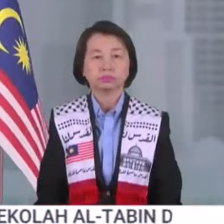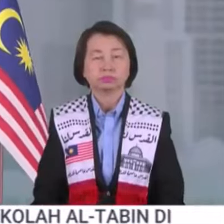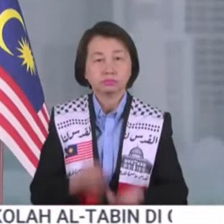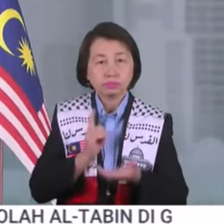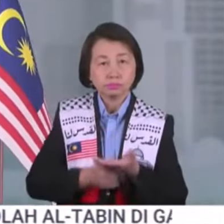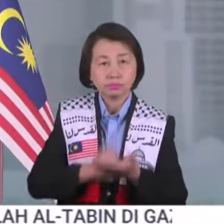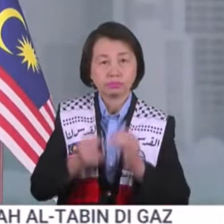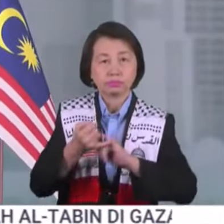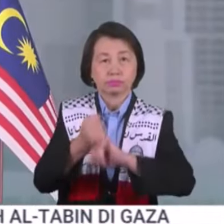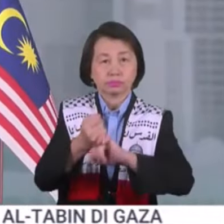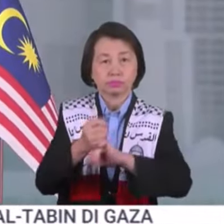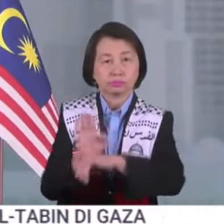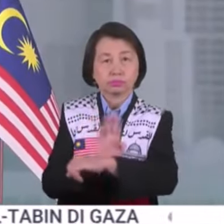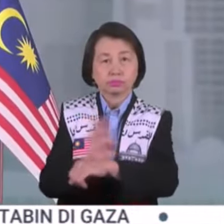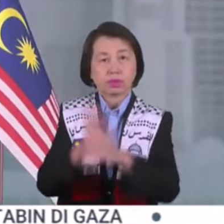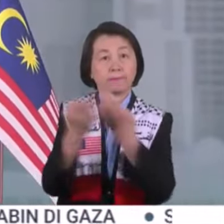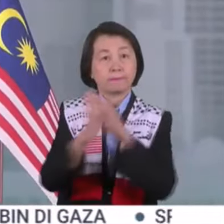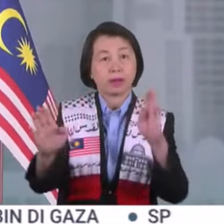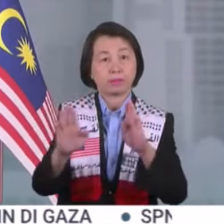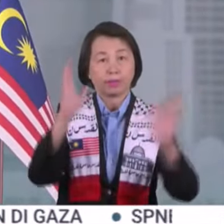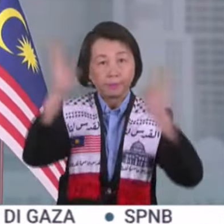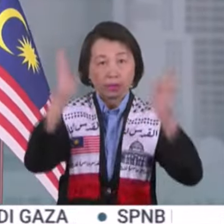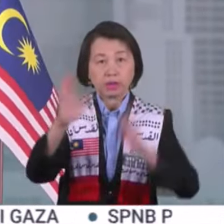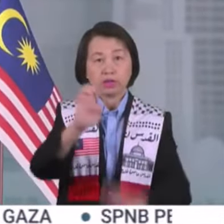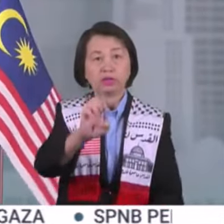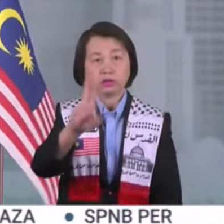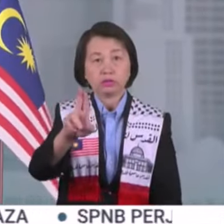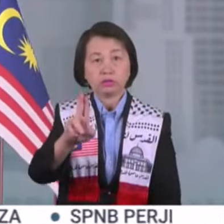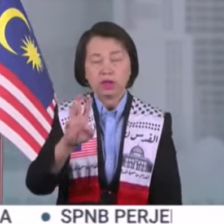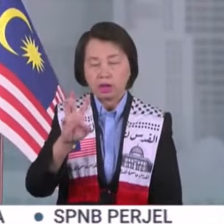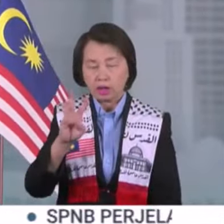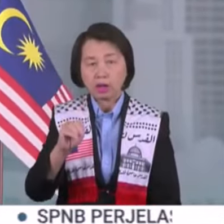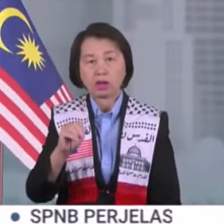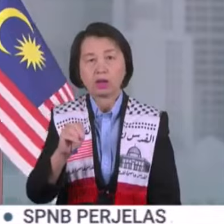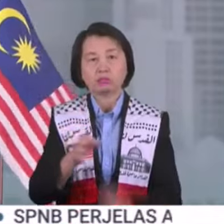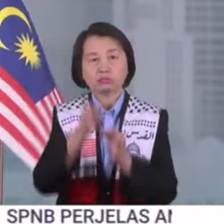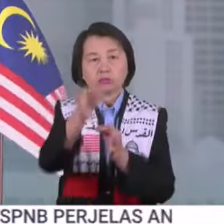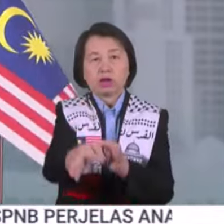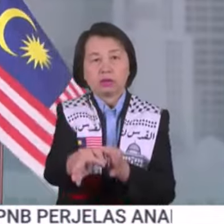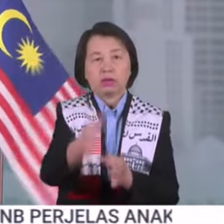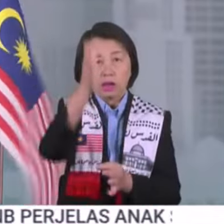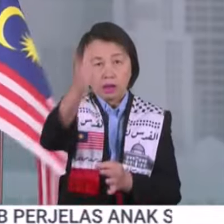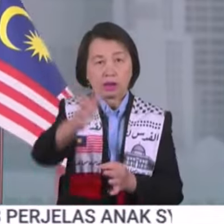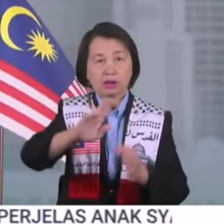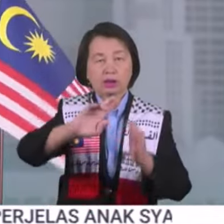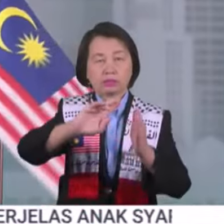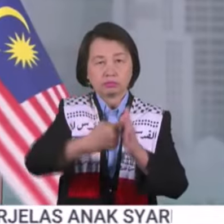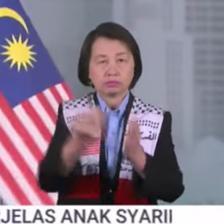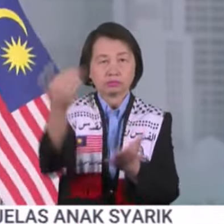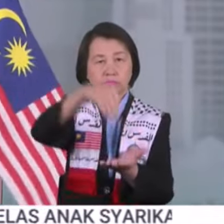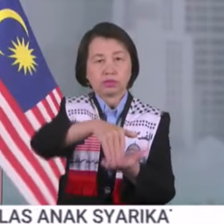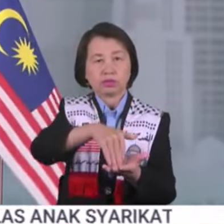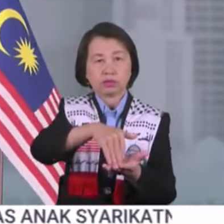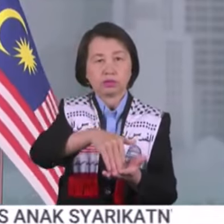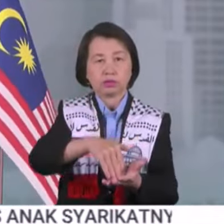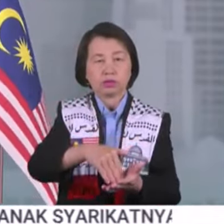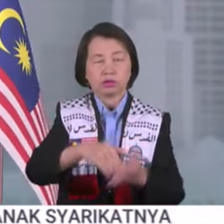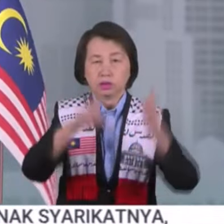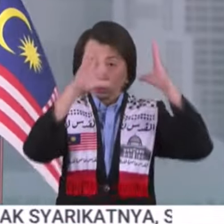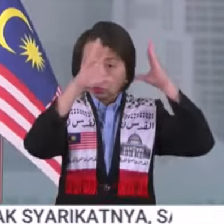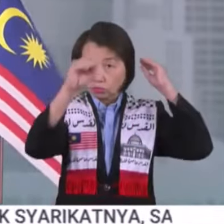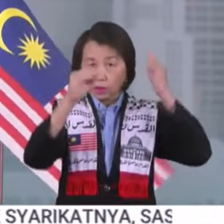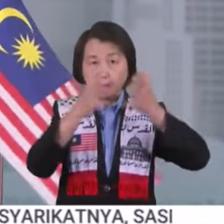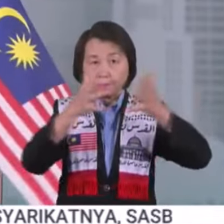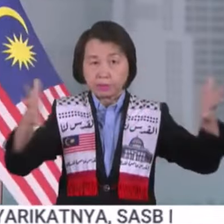baik rundingan perjanjian perdagangan bebas Malaysia EU yang tertangguh akan dilaksana semula jelas duta besar